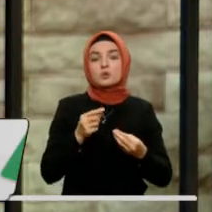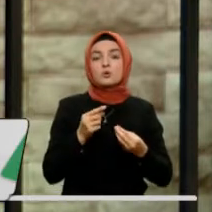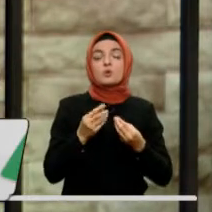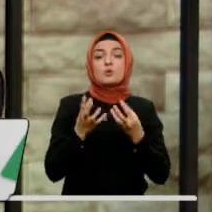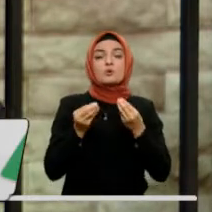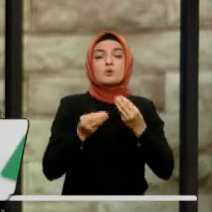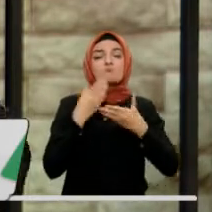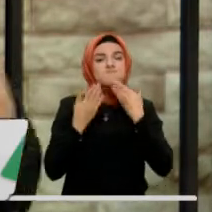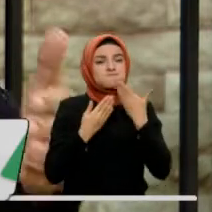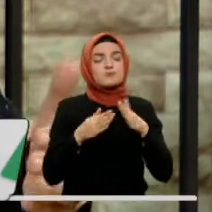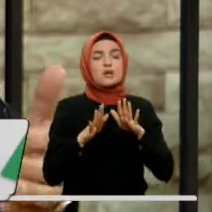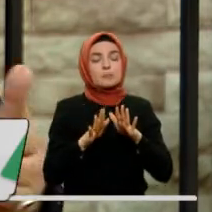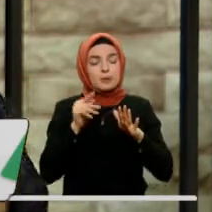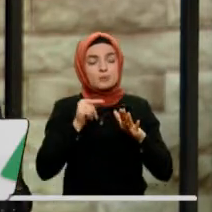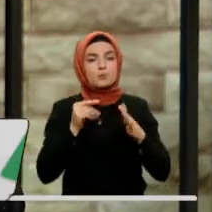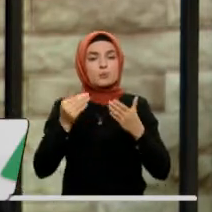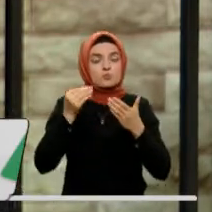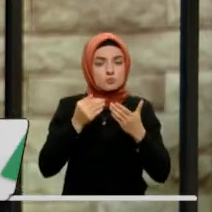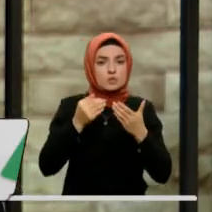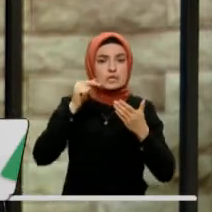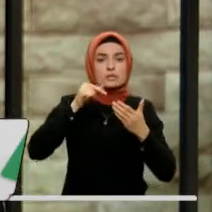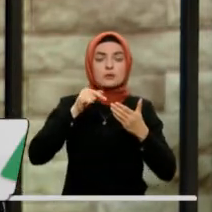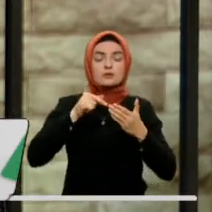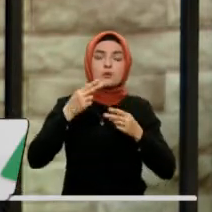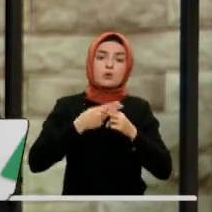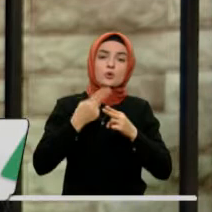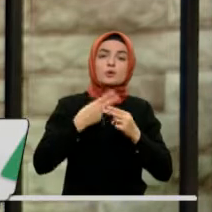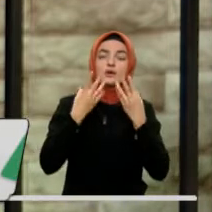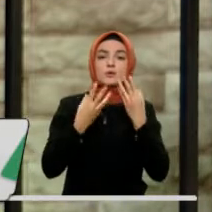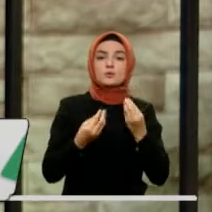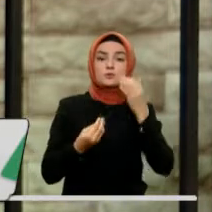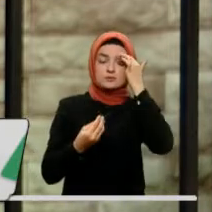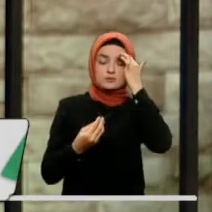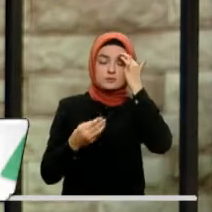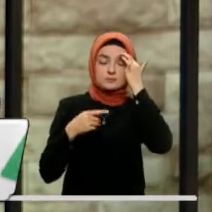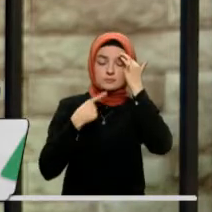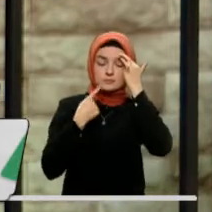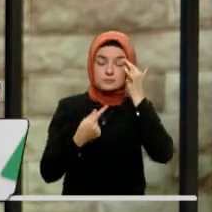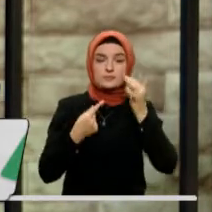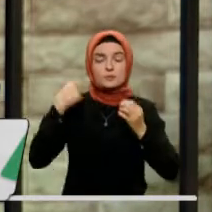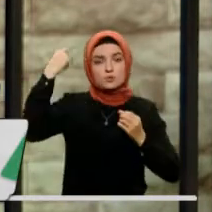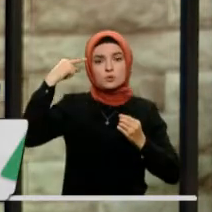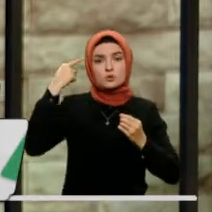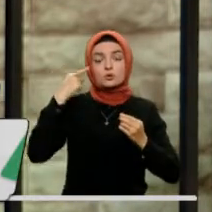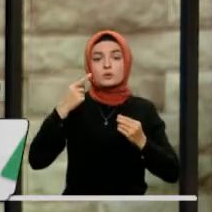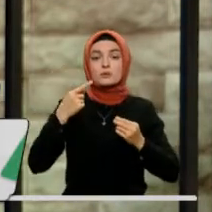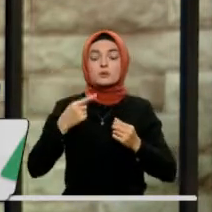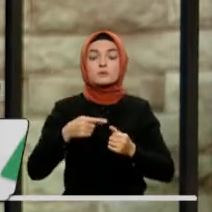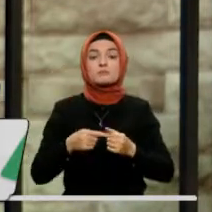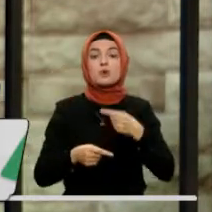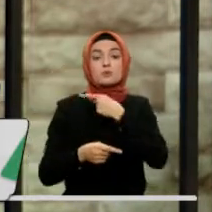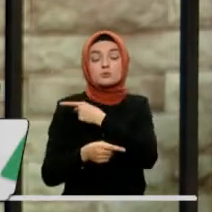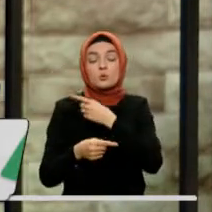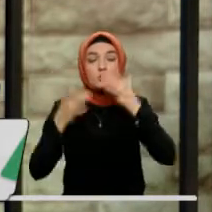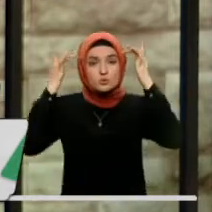çok girmeden getirip o noktada rol model olursunuz. Yani farz edelim ki doğu kültürüyle ben, siz batıdansınız,